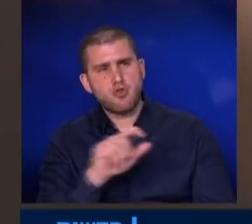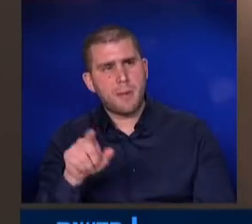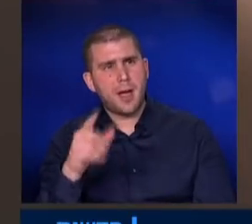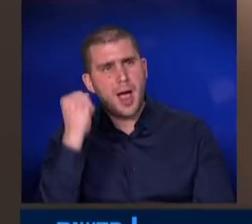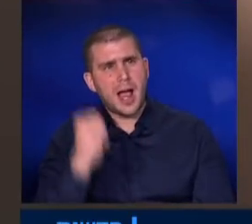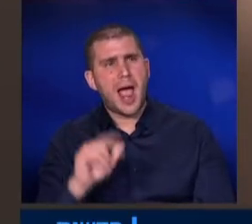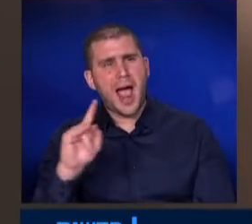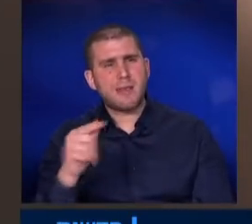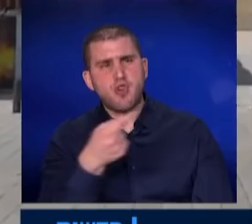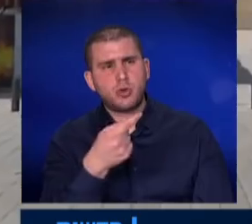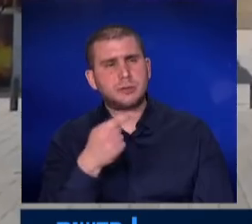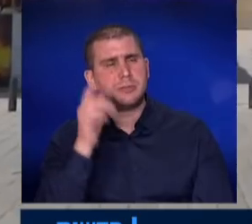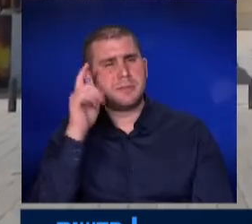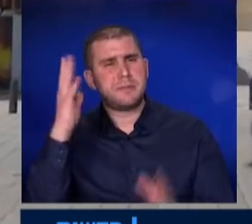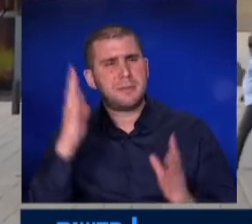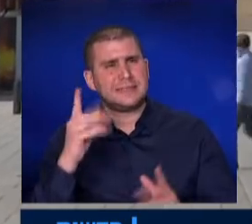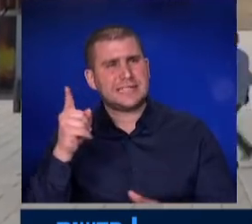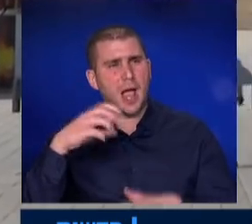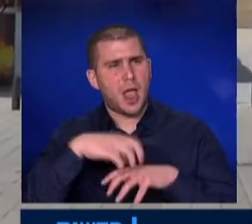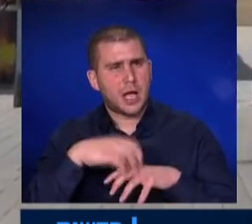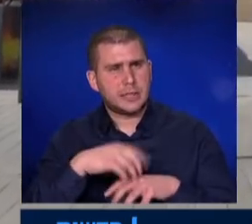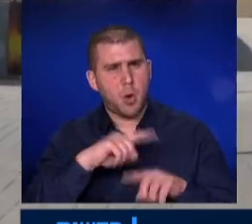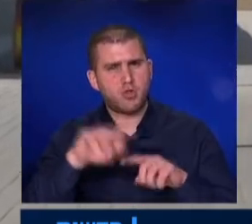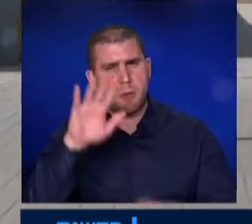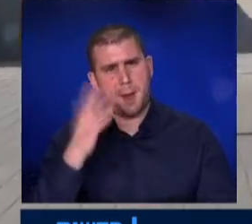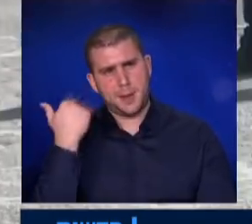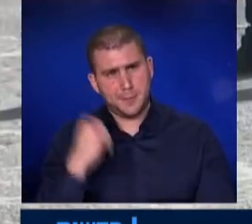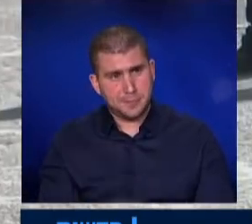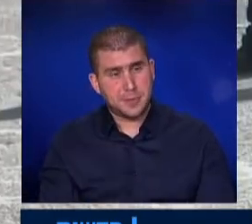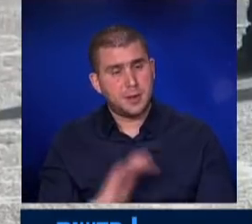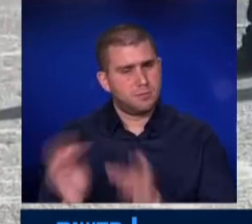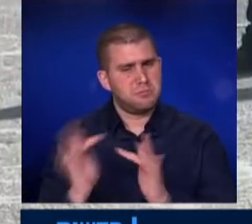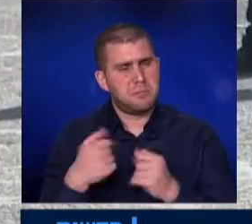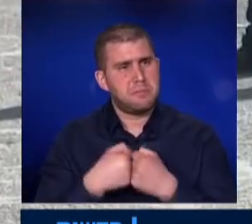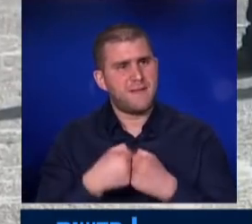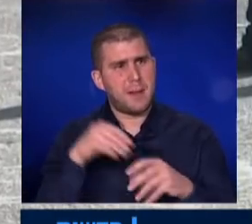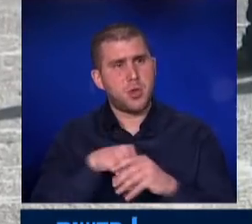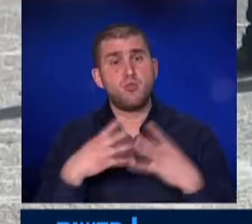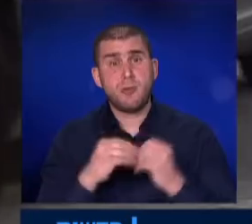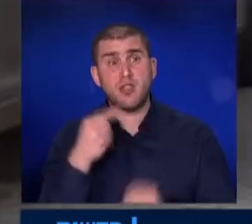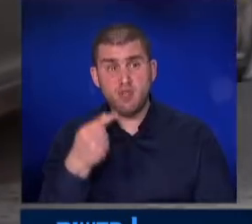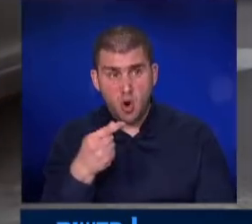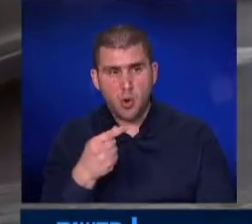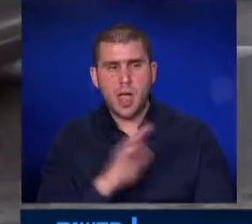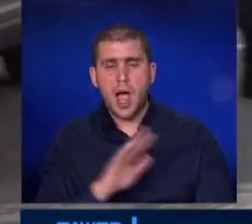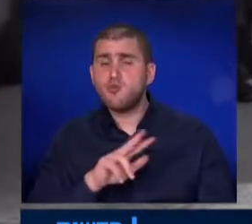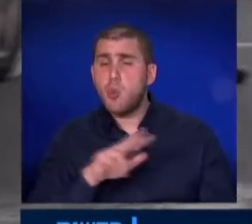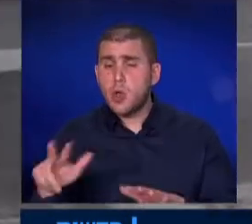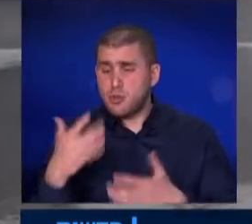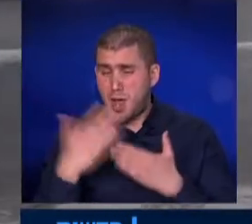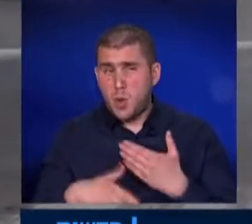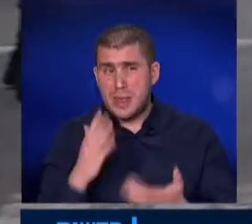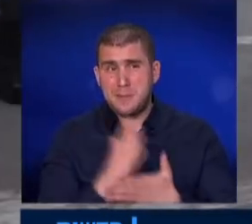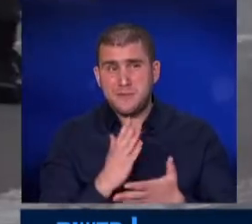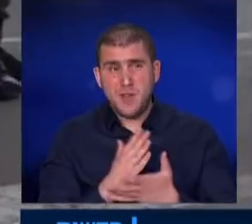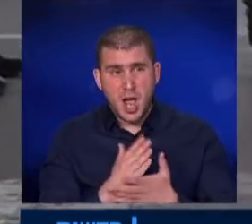חתם ג'רושי במסגד אל-אקסה בחודש מאי האחרון. המלחמה בתוך משפחת ג'רושי גבתה רק בשמונת החודשים